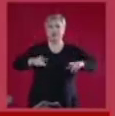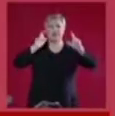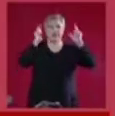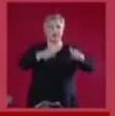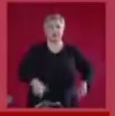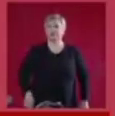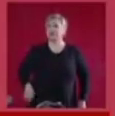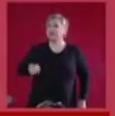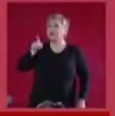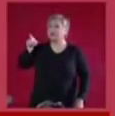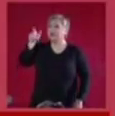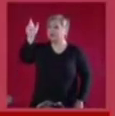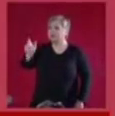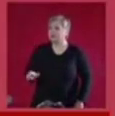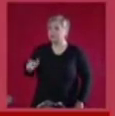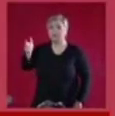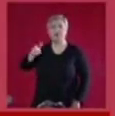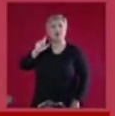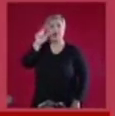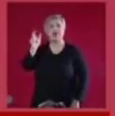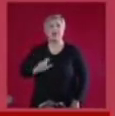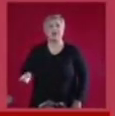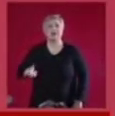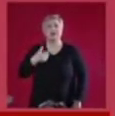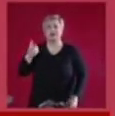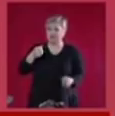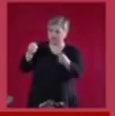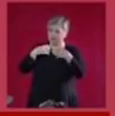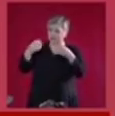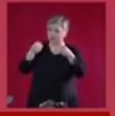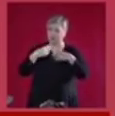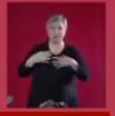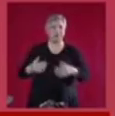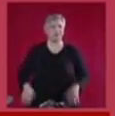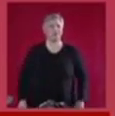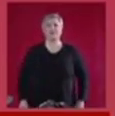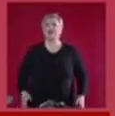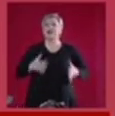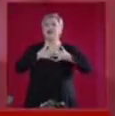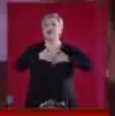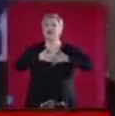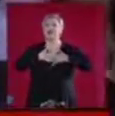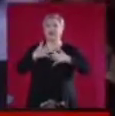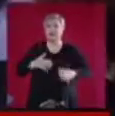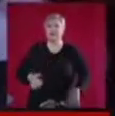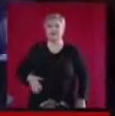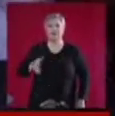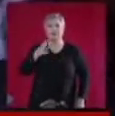εσείς στην ιταλία και σας ευχαριστούμε γ αυτό μας μάθατε μας μάθατε μέσα από το